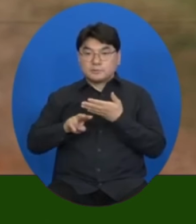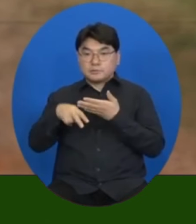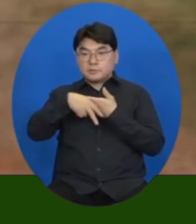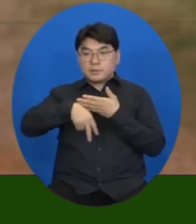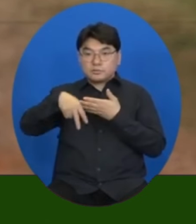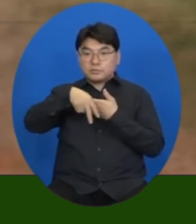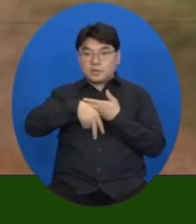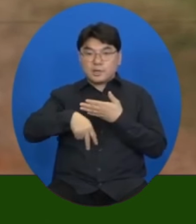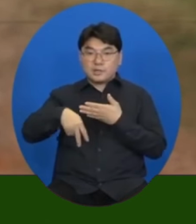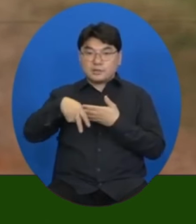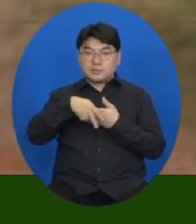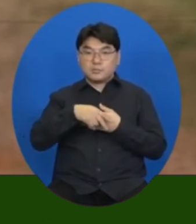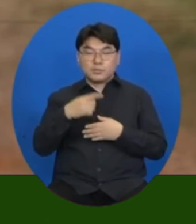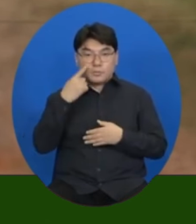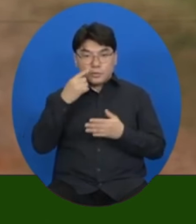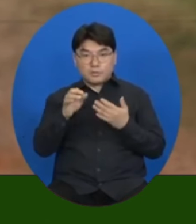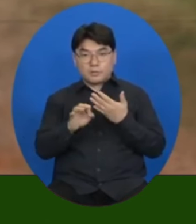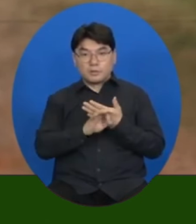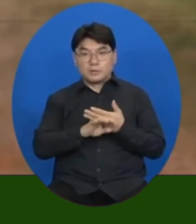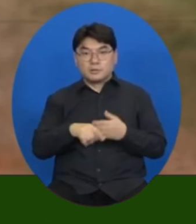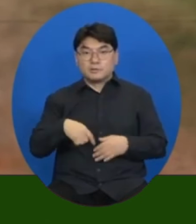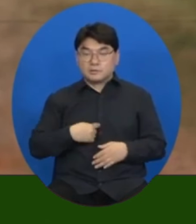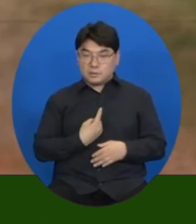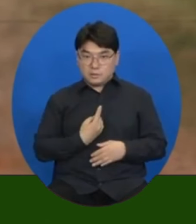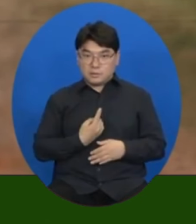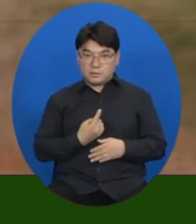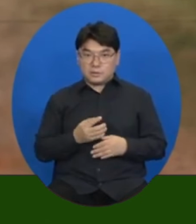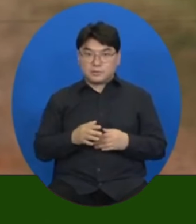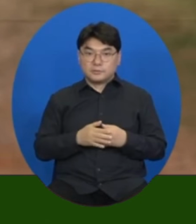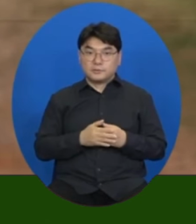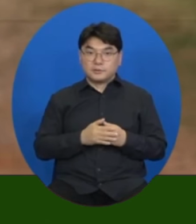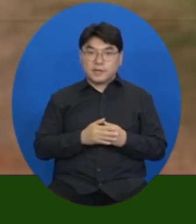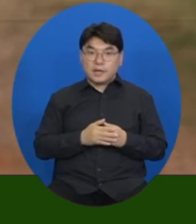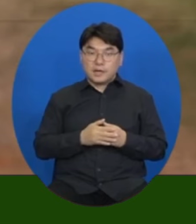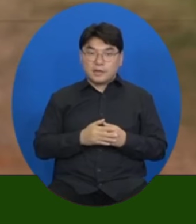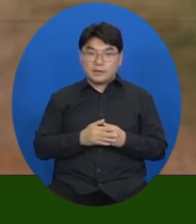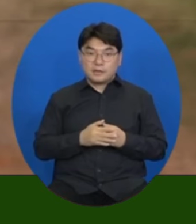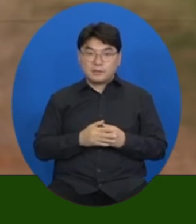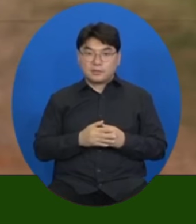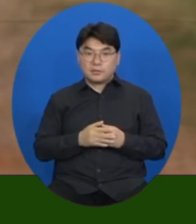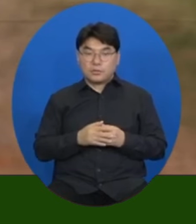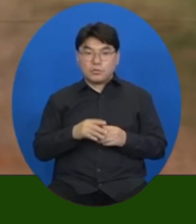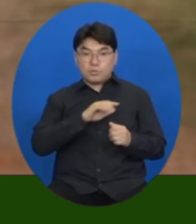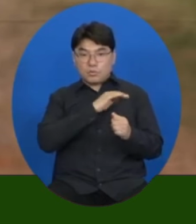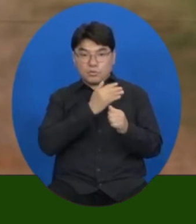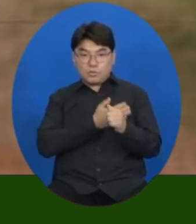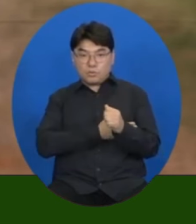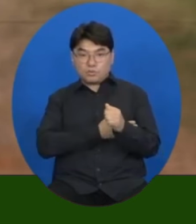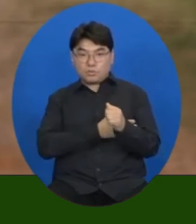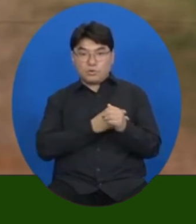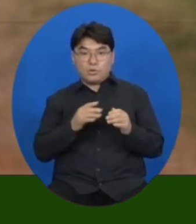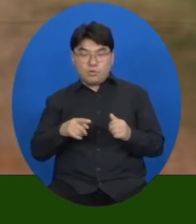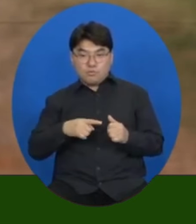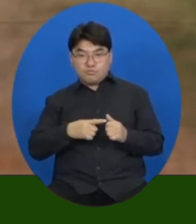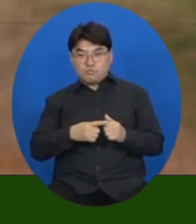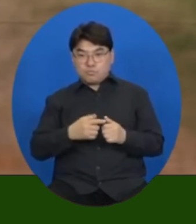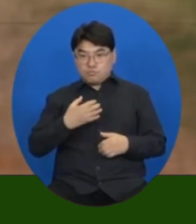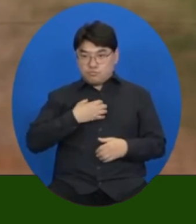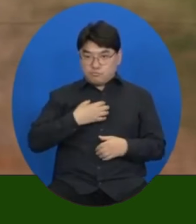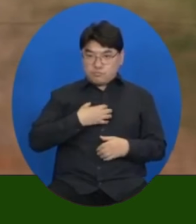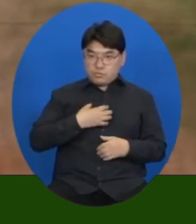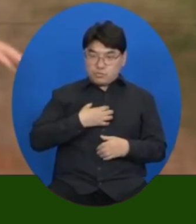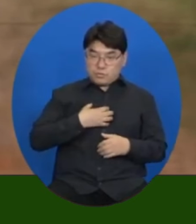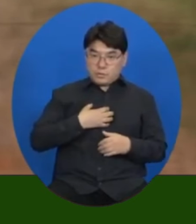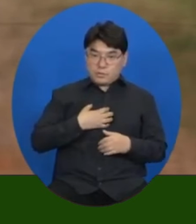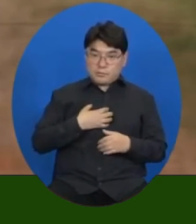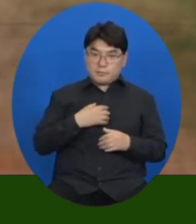자신의 권력을 해할 수도 있는 위험 사람으로 보는 거야 위험인자로 아니 지금 한번 복음는데 남자만 5천명 믿었어요 하나의